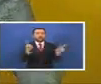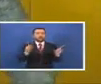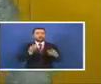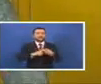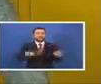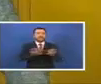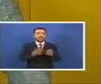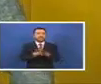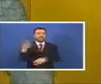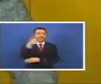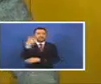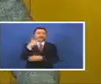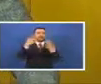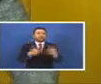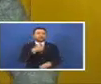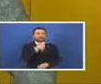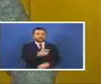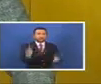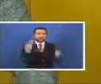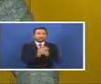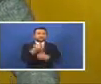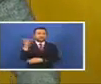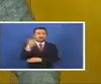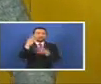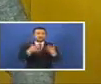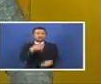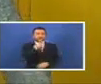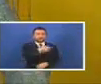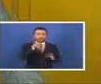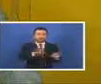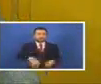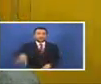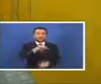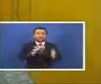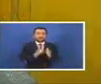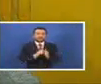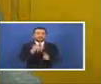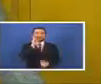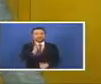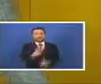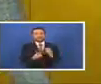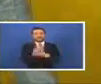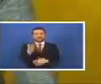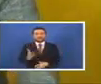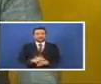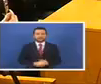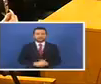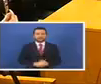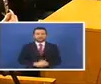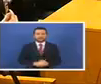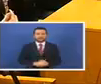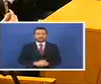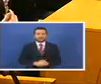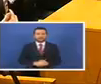ve eşitlik bayrağı olacaktır. Barış bayrağı olacaktır. Bunu hep birlikte sağlayacağız.